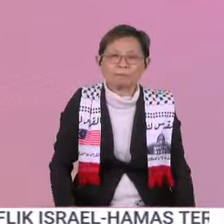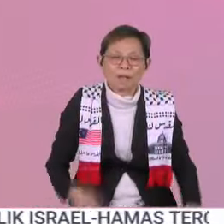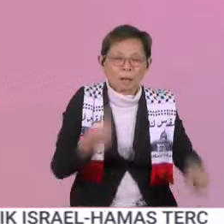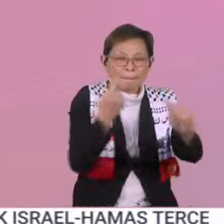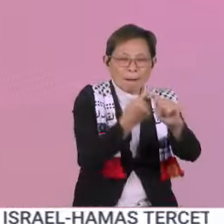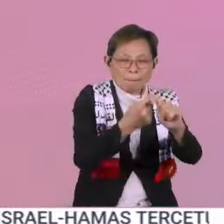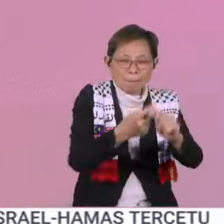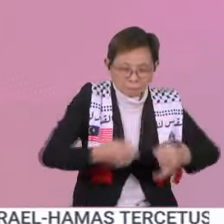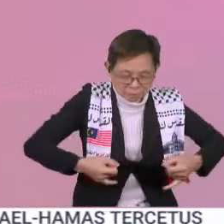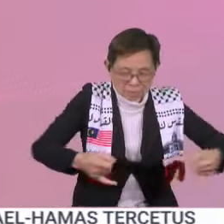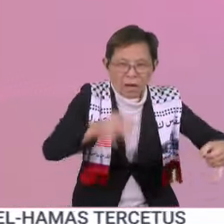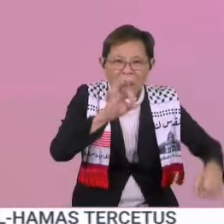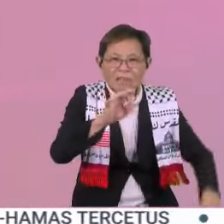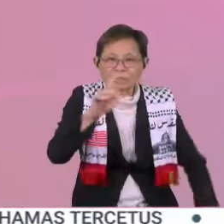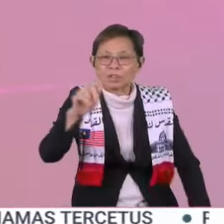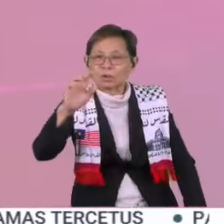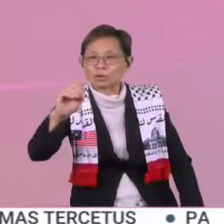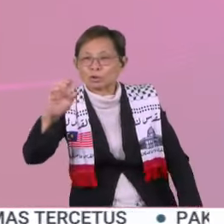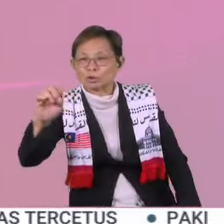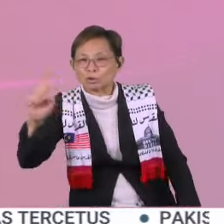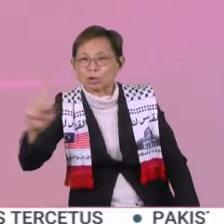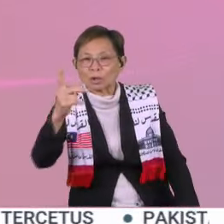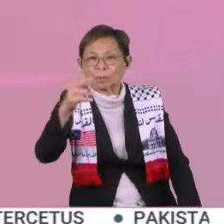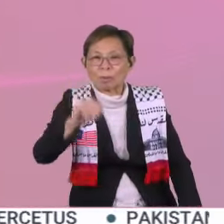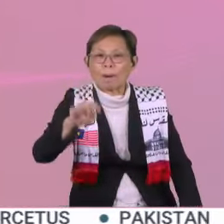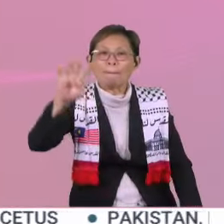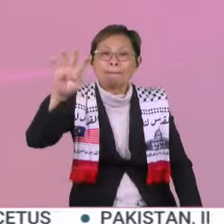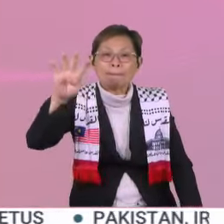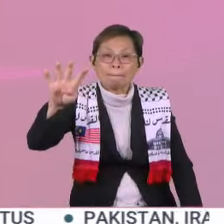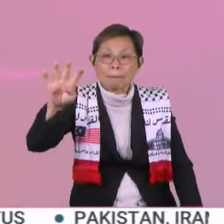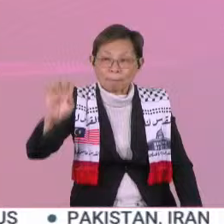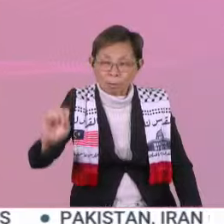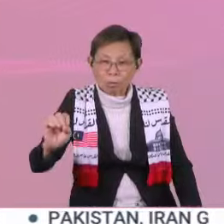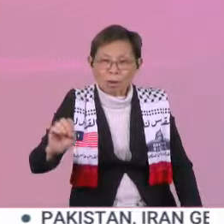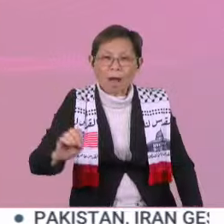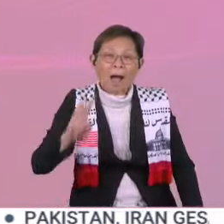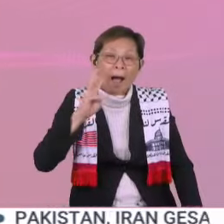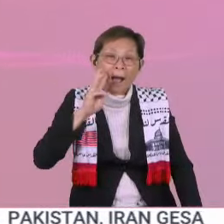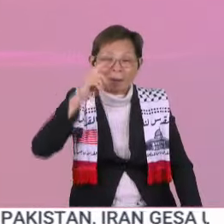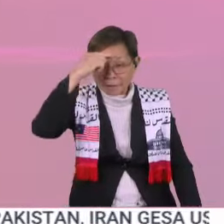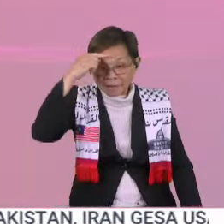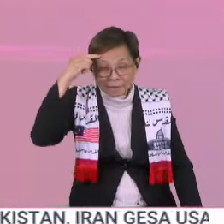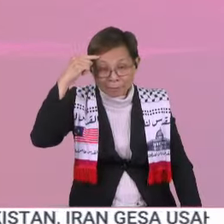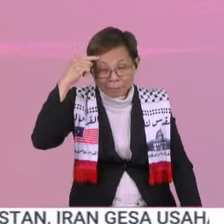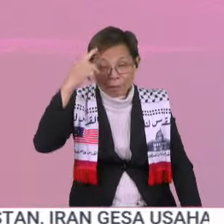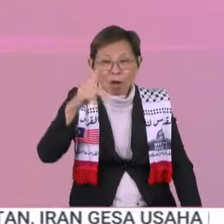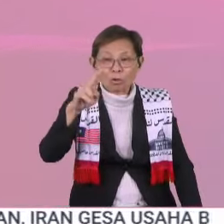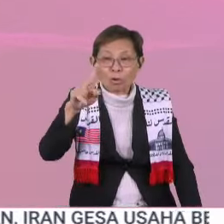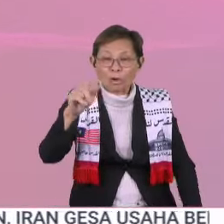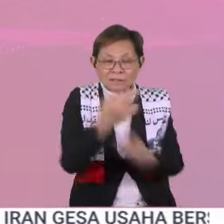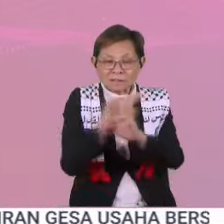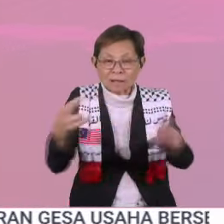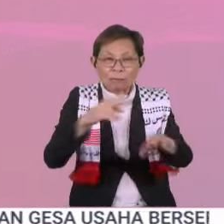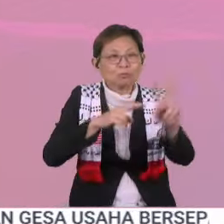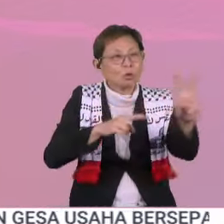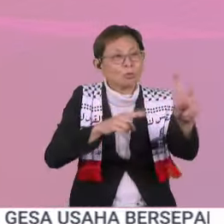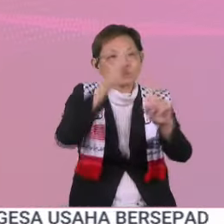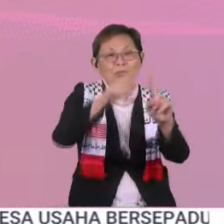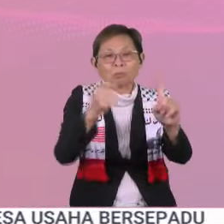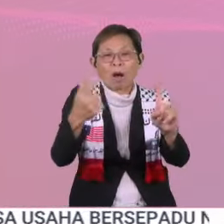Pembinaan jalan FT-001 km 38-40 Johor Bahru ke Air Hitam di Kulai yang siap pada 21 November lalu telah